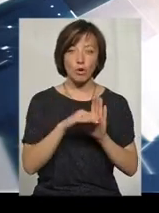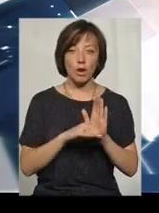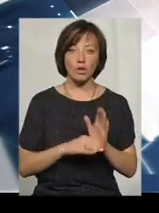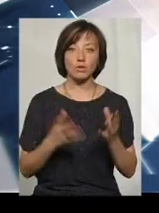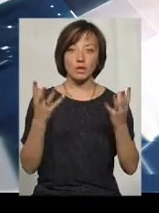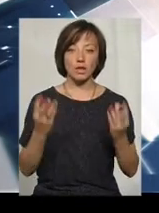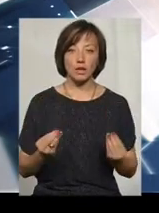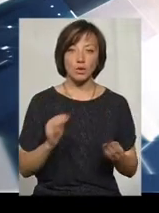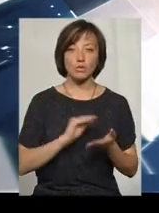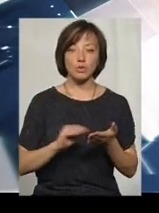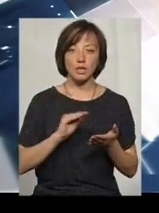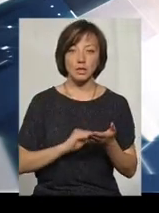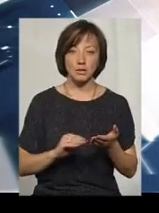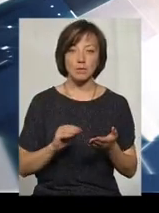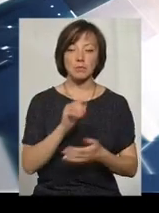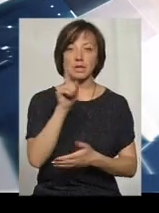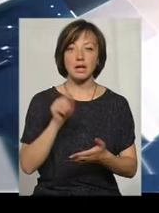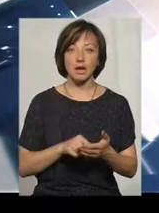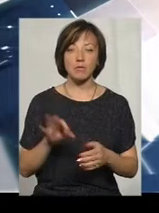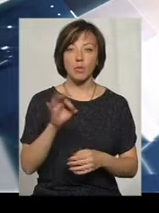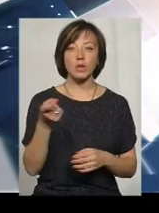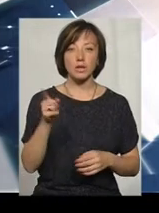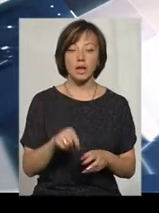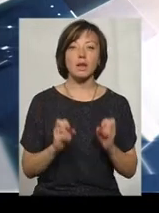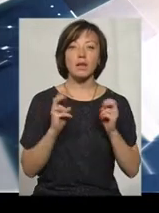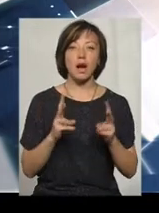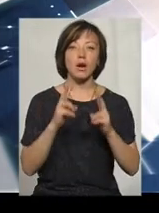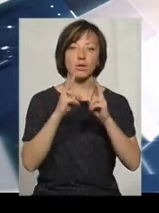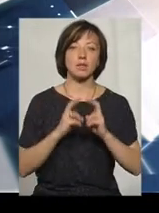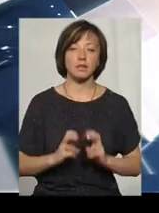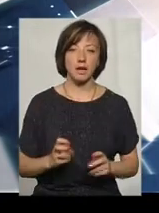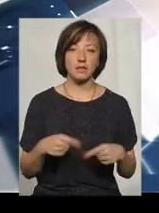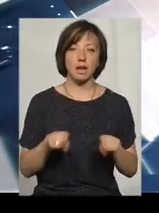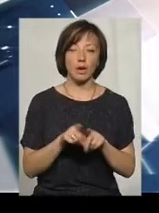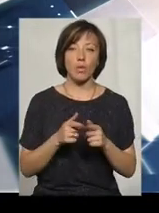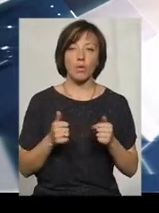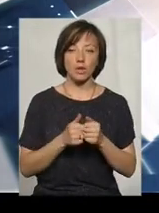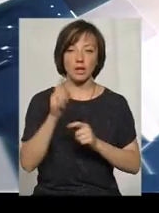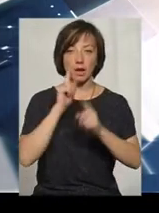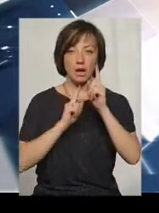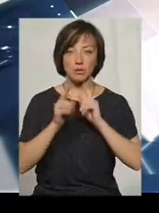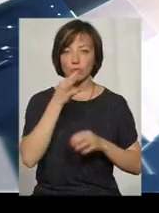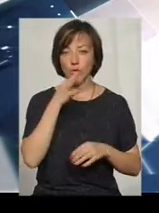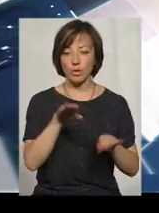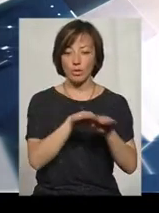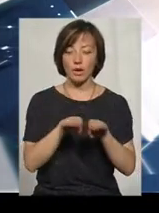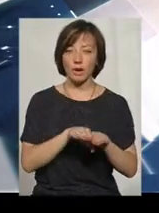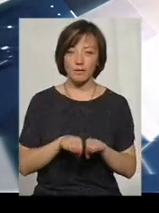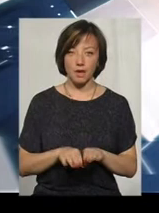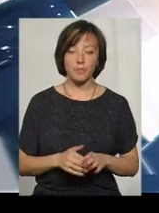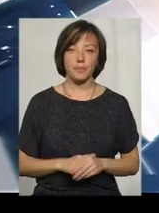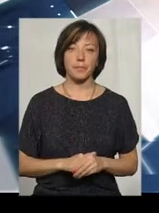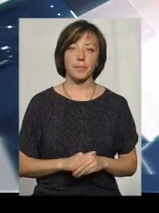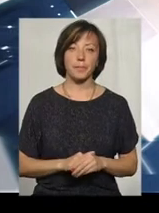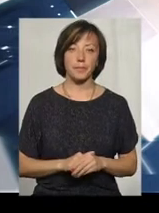у журналістських колах стояло питання про те, як розглядати такий орган, як Раду, будь-якого рівня, не лише обласну, але